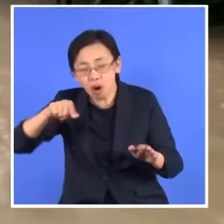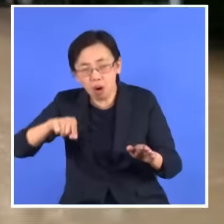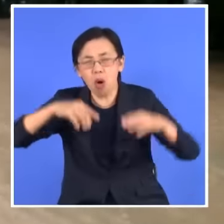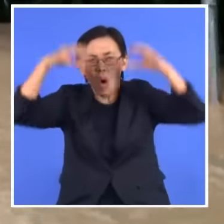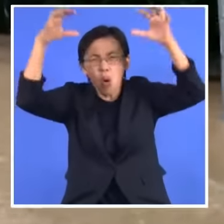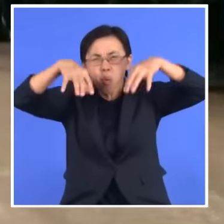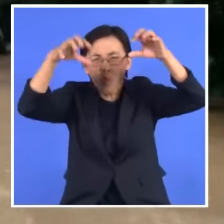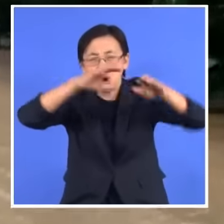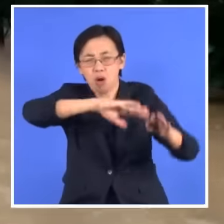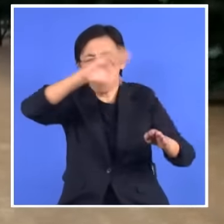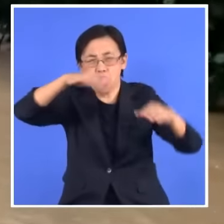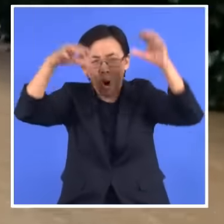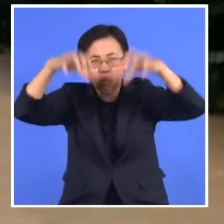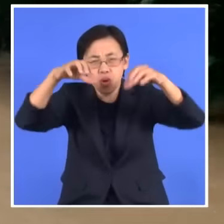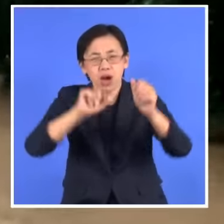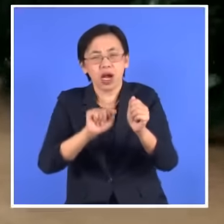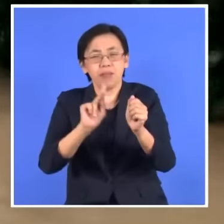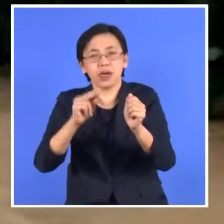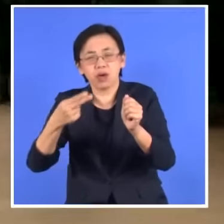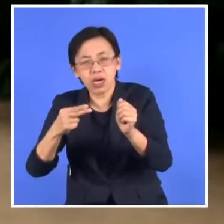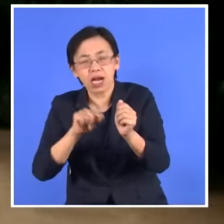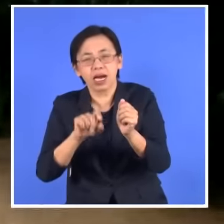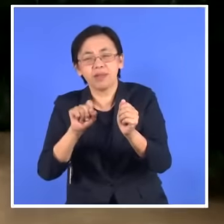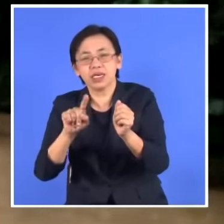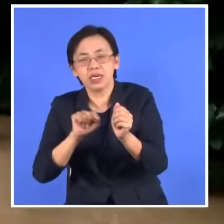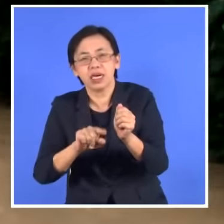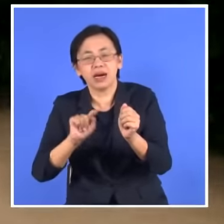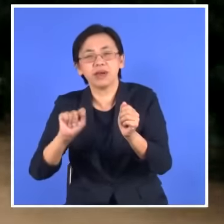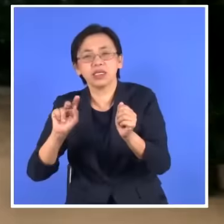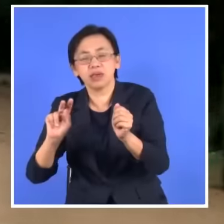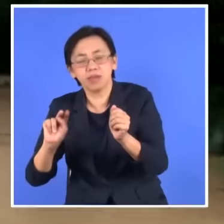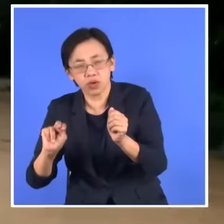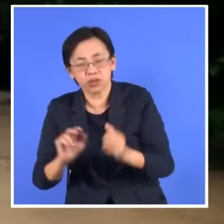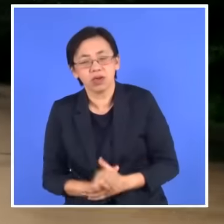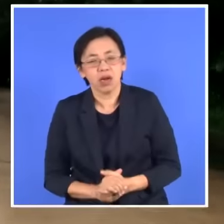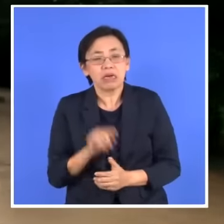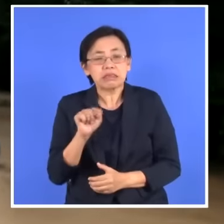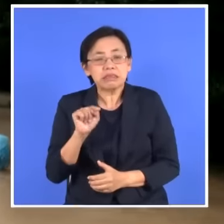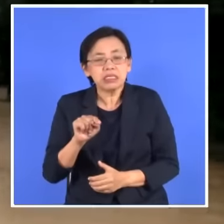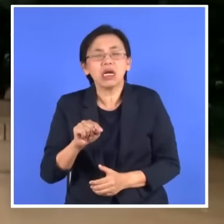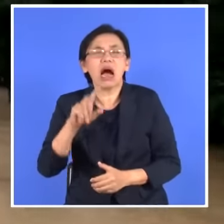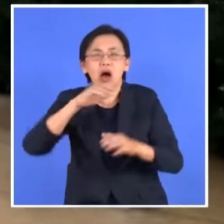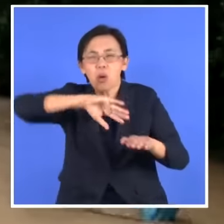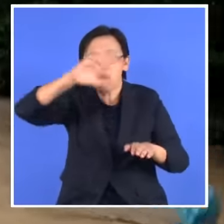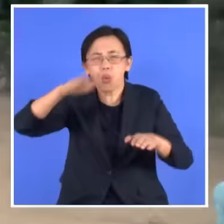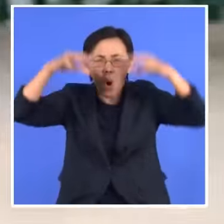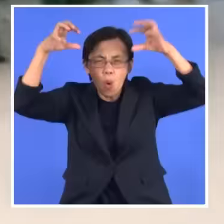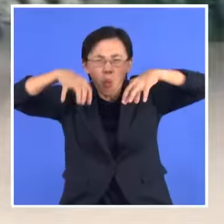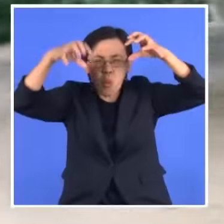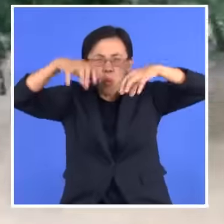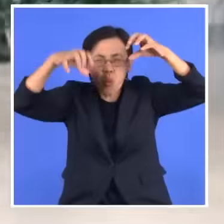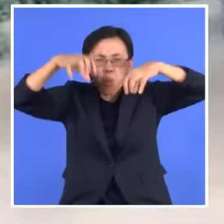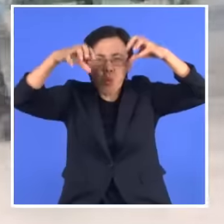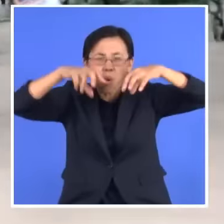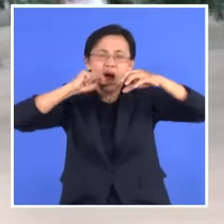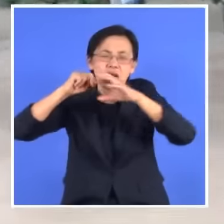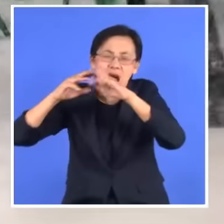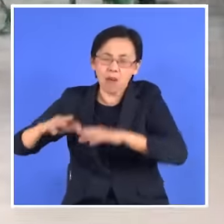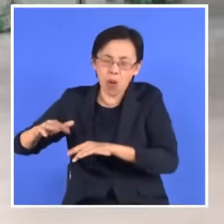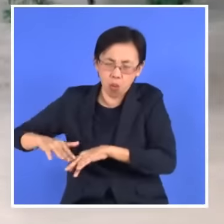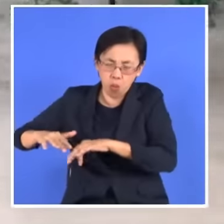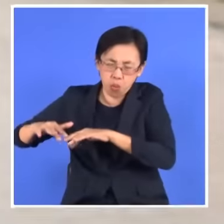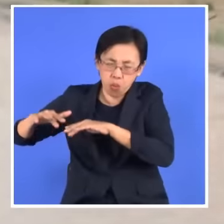ยคืออำเภอกงหราศรีนครินทร์แล้วก็ตำบลทำให้น้ำเนี่ยนะฮะสะสมบนภูเขาและก็ทะลักลงมาด้านล่างทะลักลงมาเนี่ย